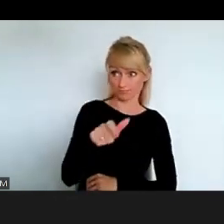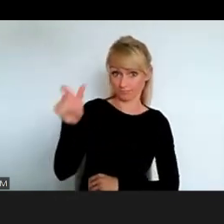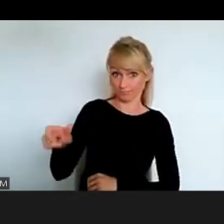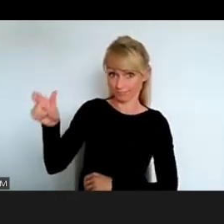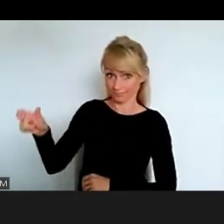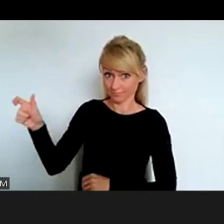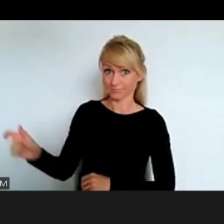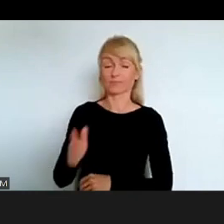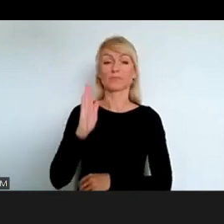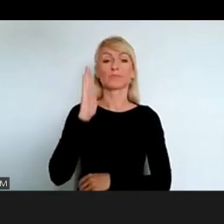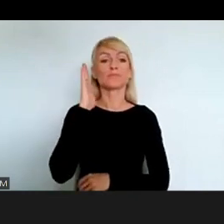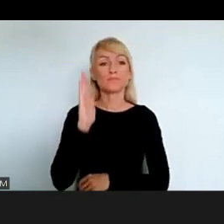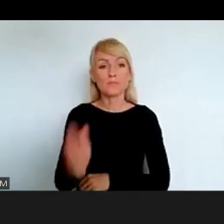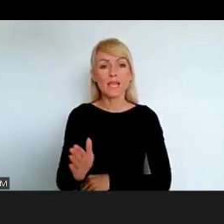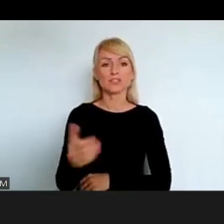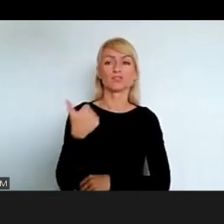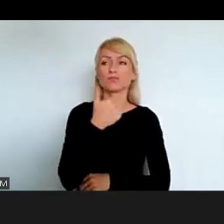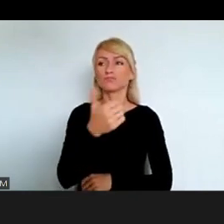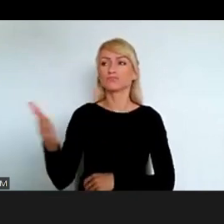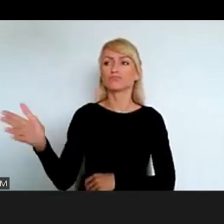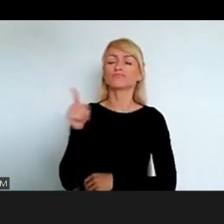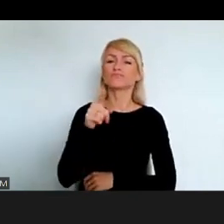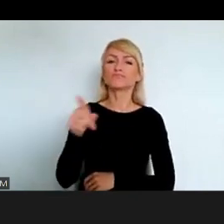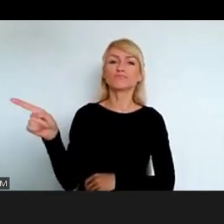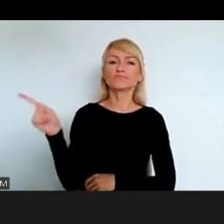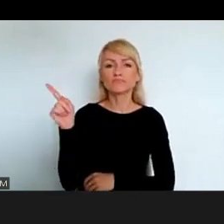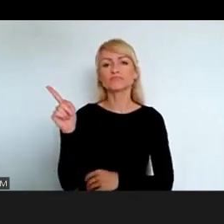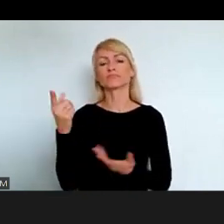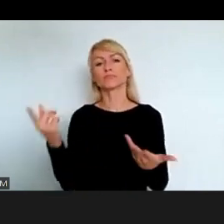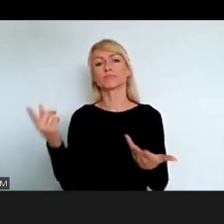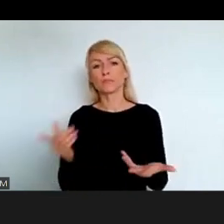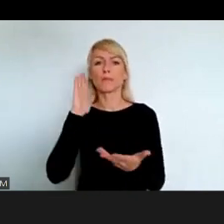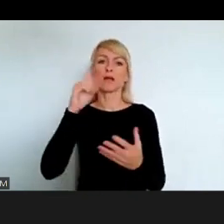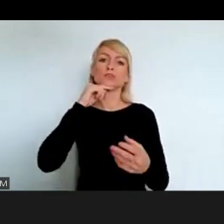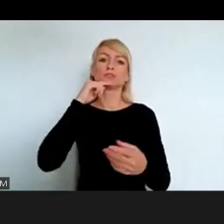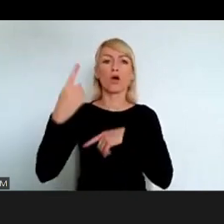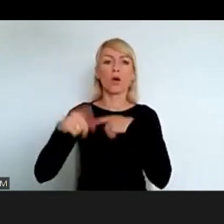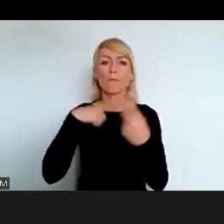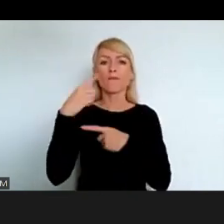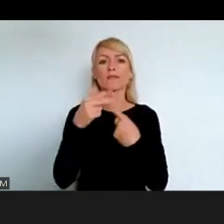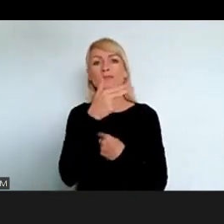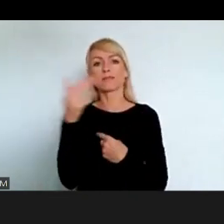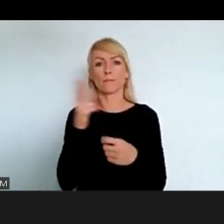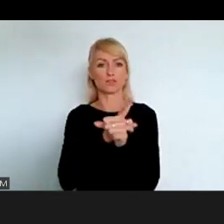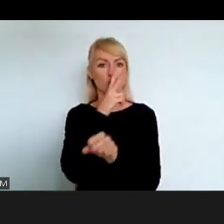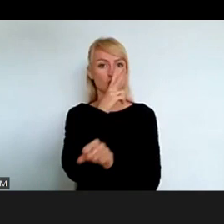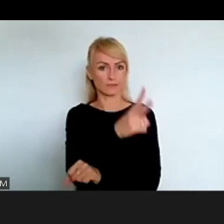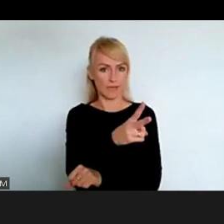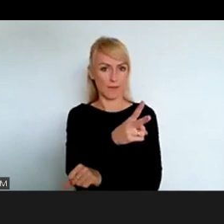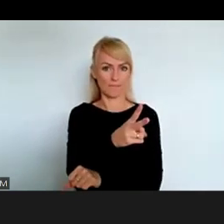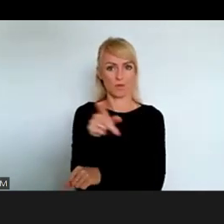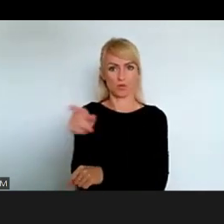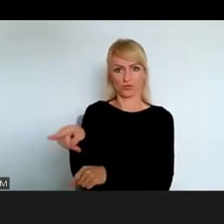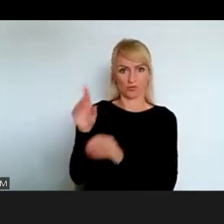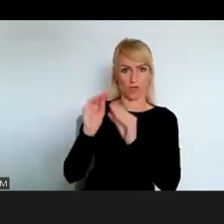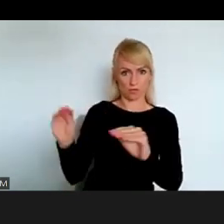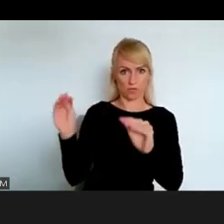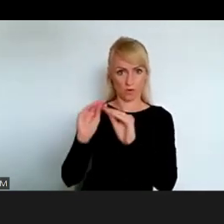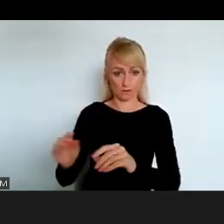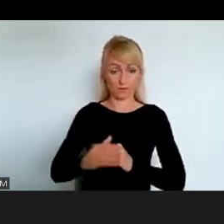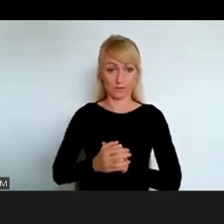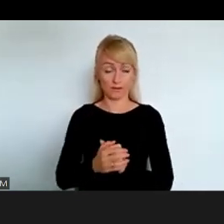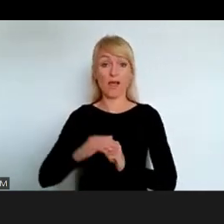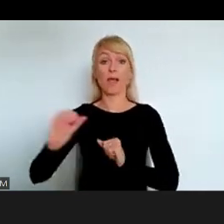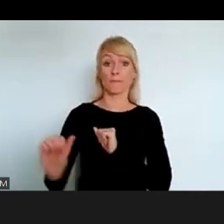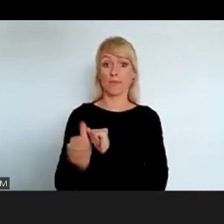będą Państwo, którzy odniosą się właśnie do tematu dostępności w edukacji. Jako pierwszy